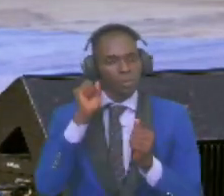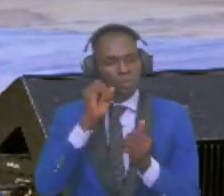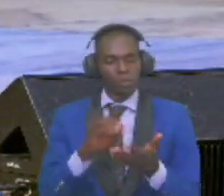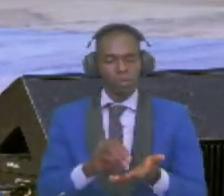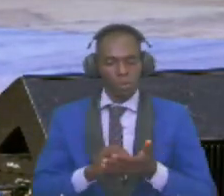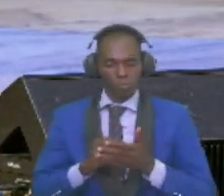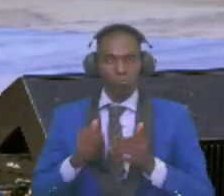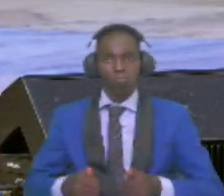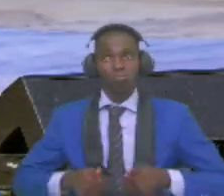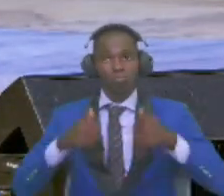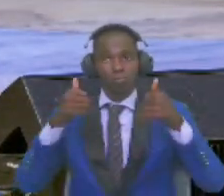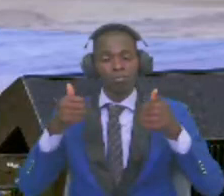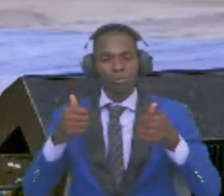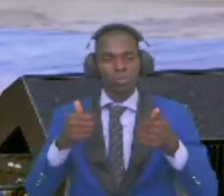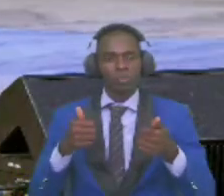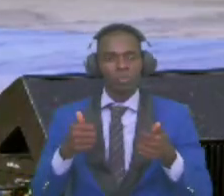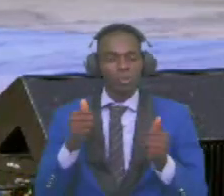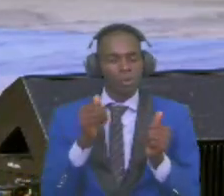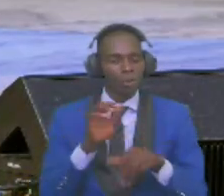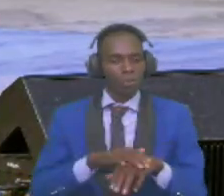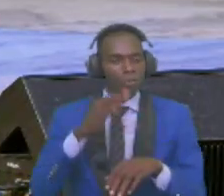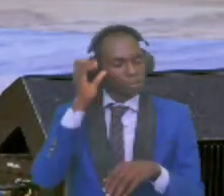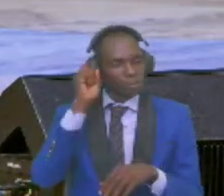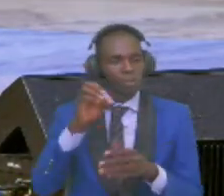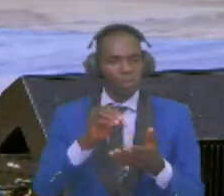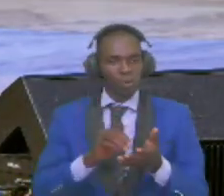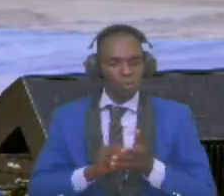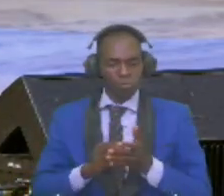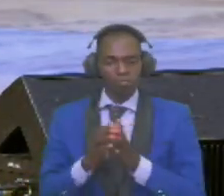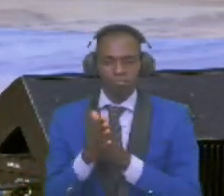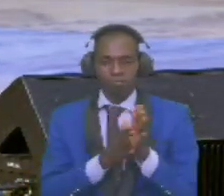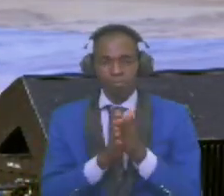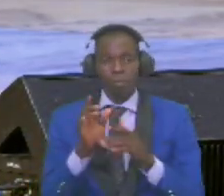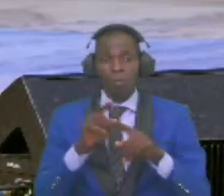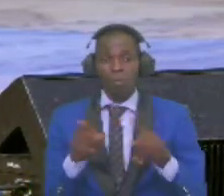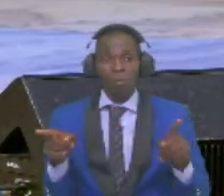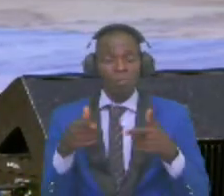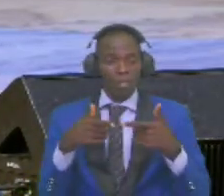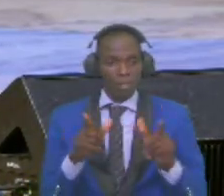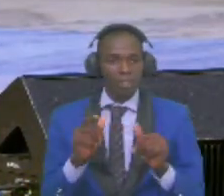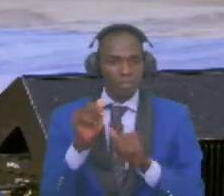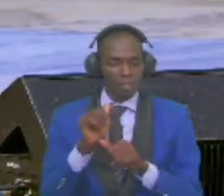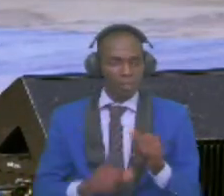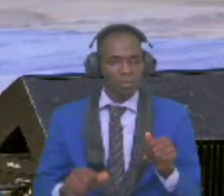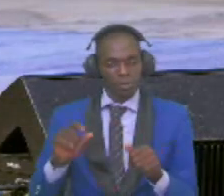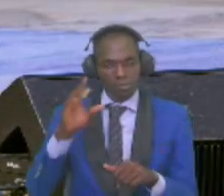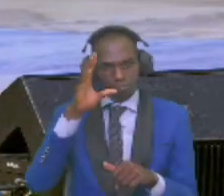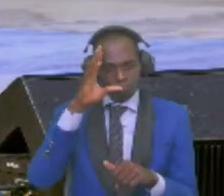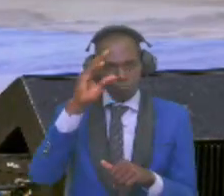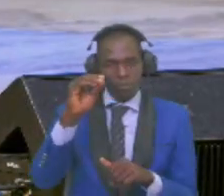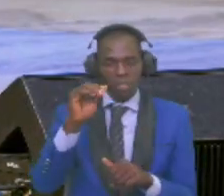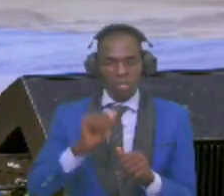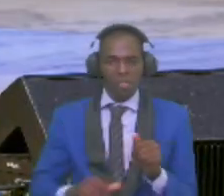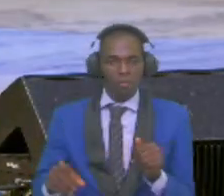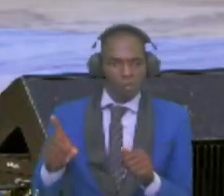conduire et ses propres avantages sa propre aux promotions ses propres désirs que chacun de